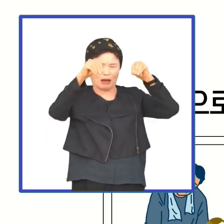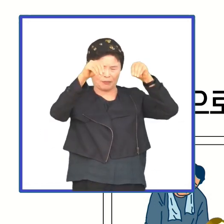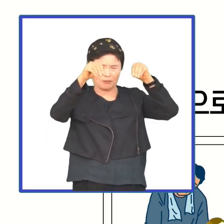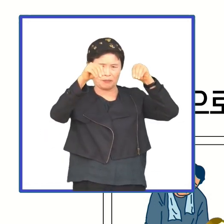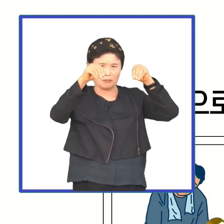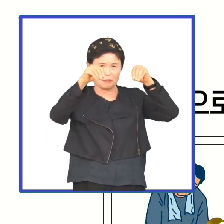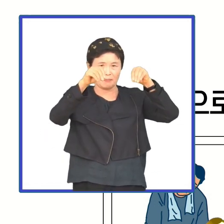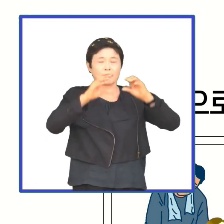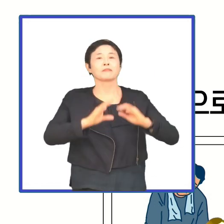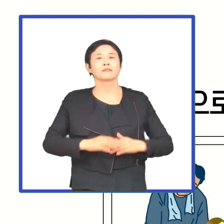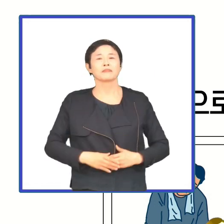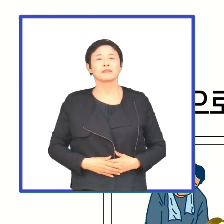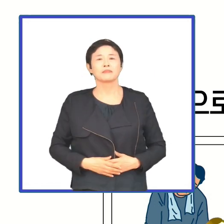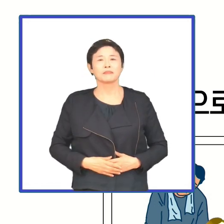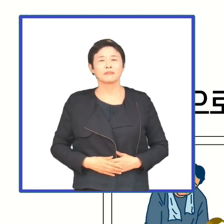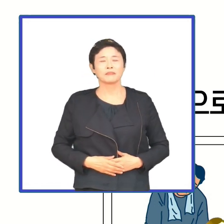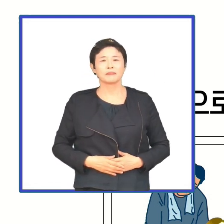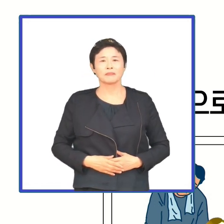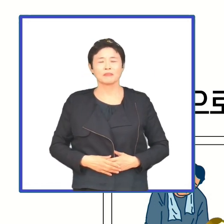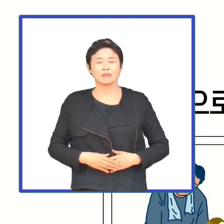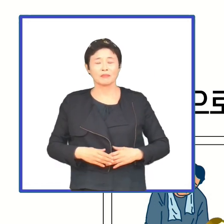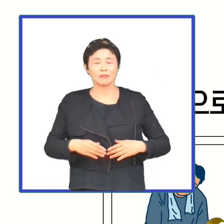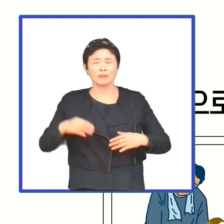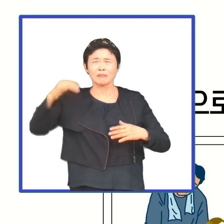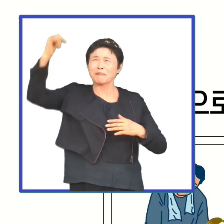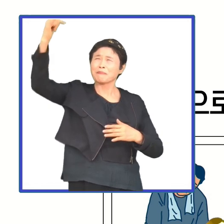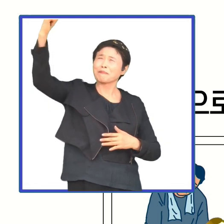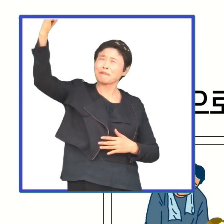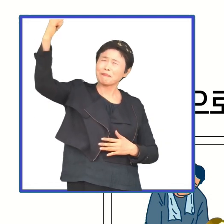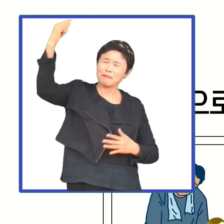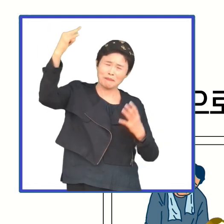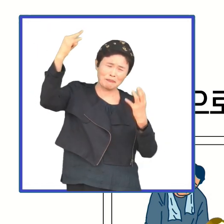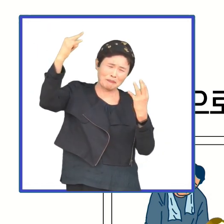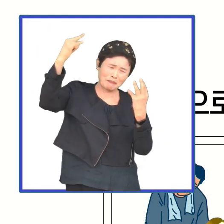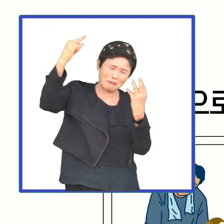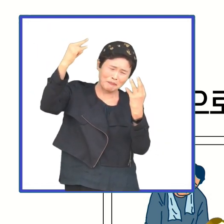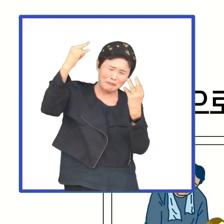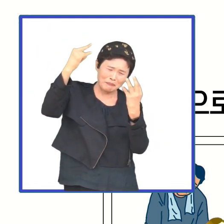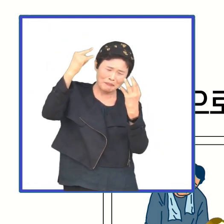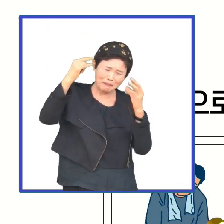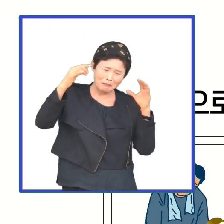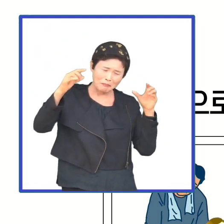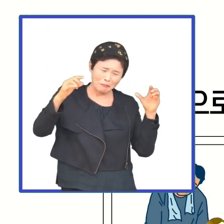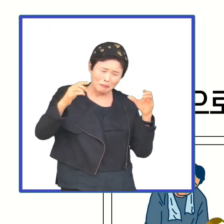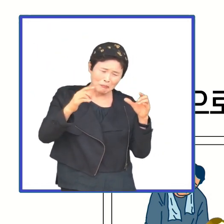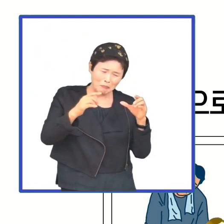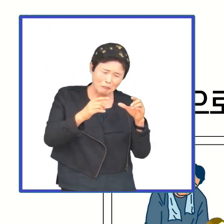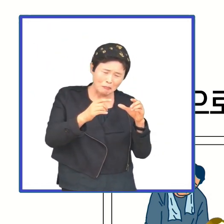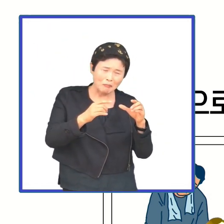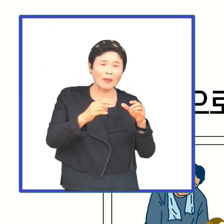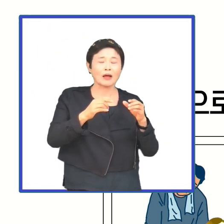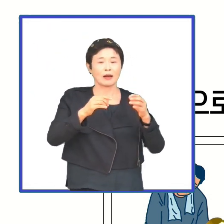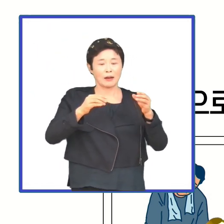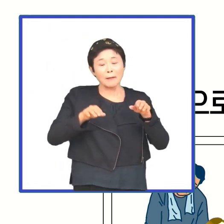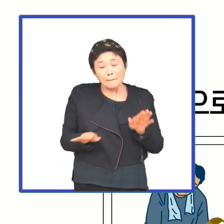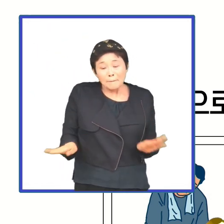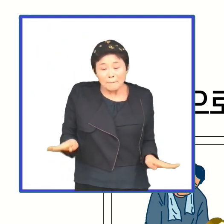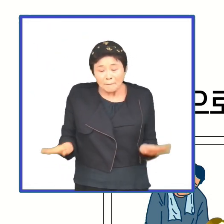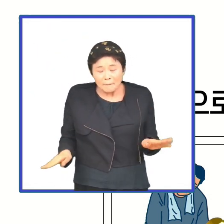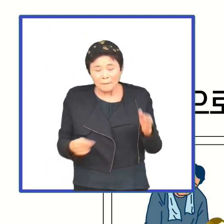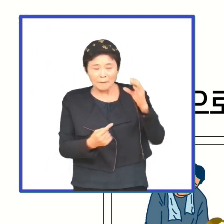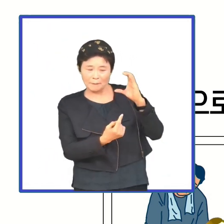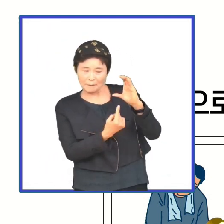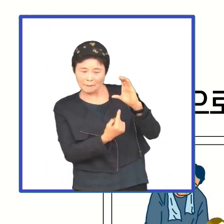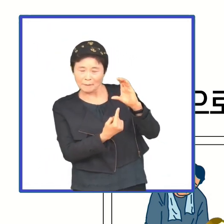바로 가뭄이라고 합니다. 두 번째는 뜨거운 태양이 이것을 녹이고 있는데요. 펭귄이 사는 남극에